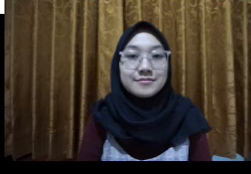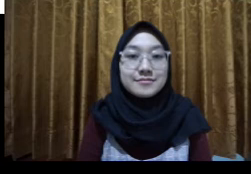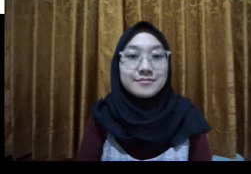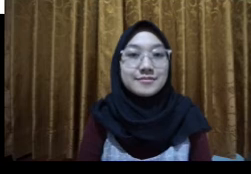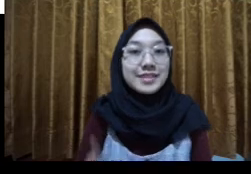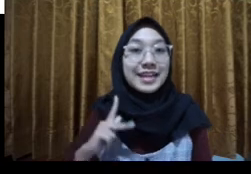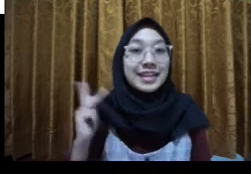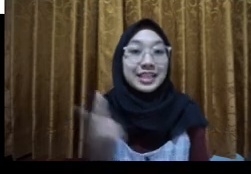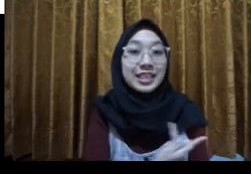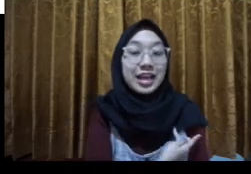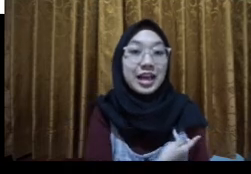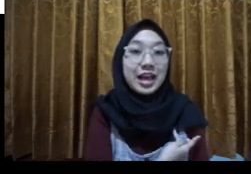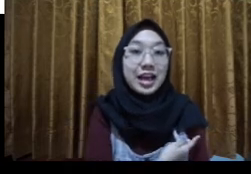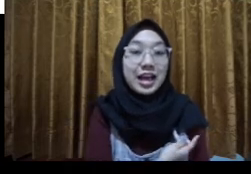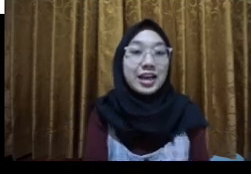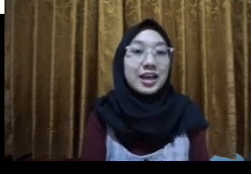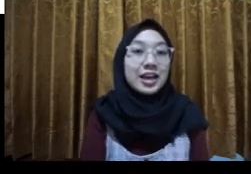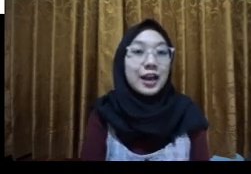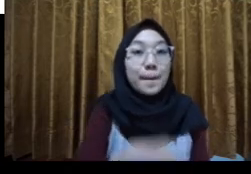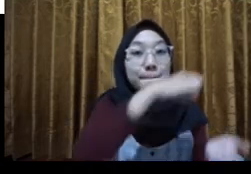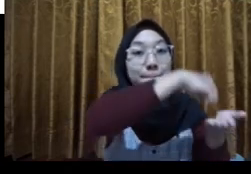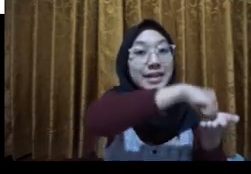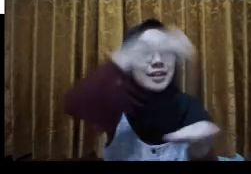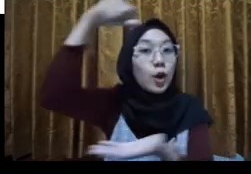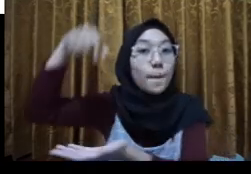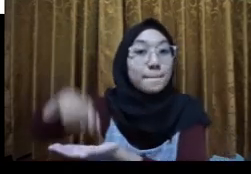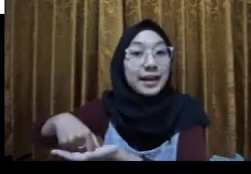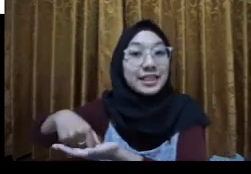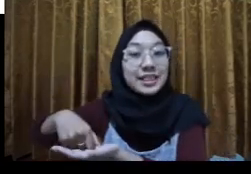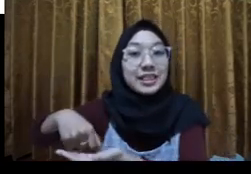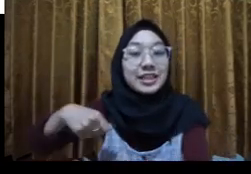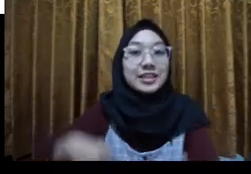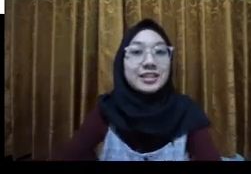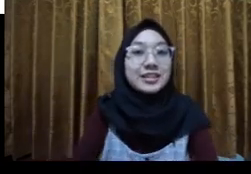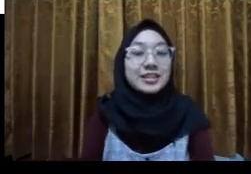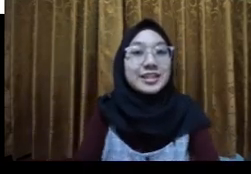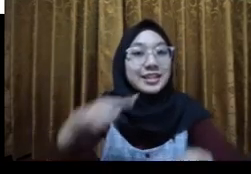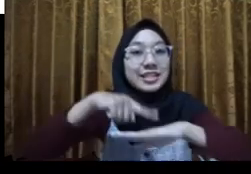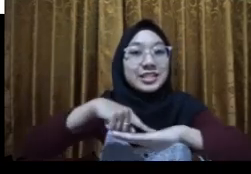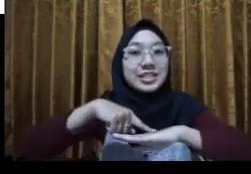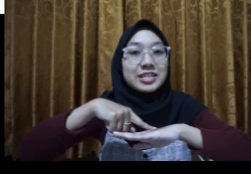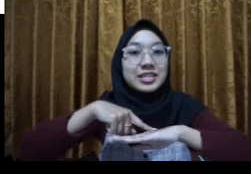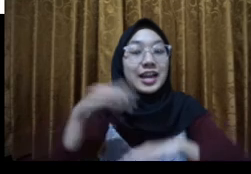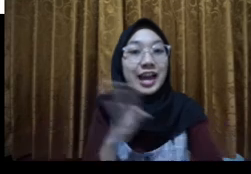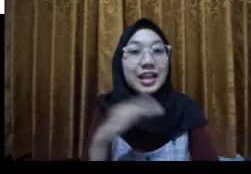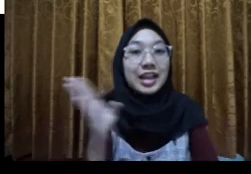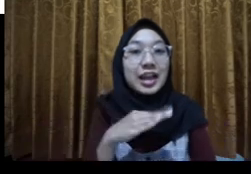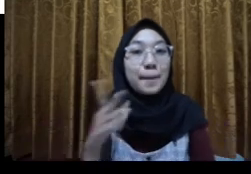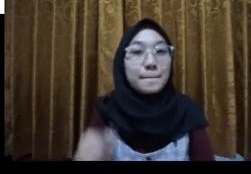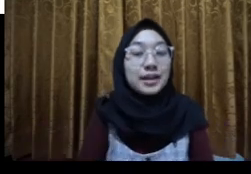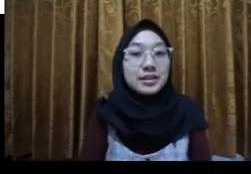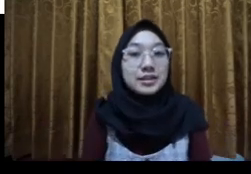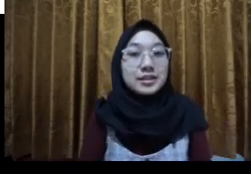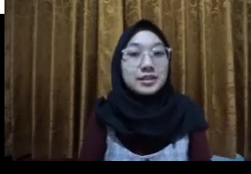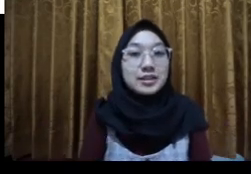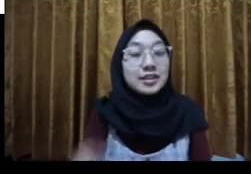sulit meluangkan Nah, waktu. ini terus kalau kita ingin melompat lagi halaman, misalkan ke halaman 30 gitu. Misalkan kita sudah pernah membaca di